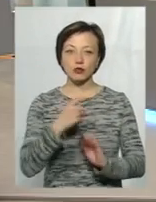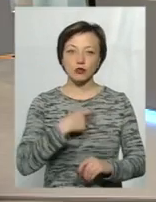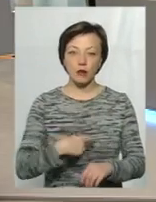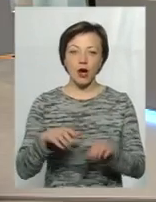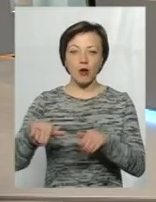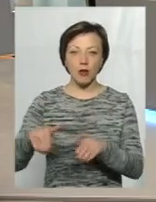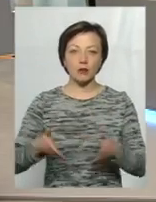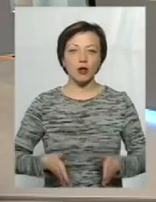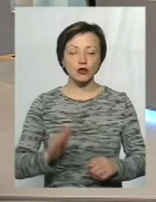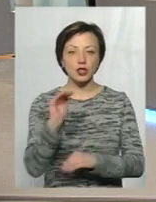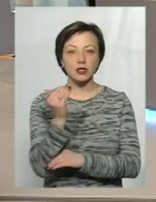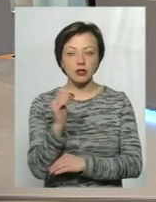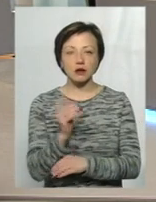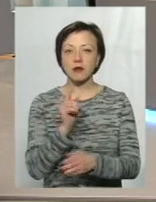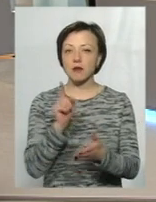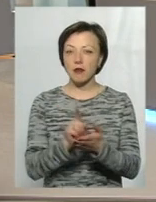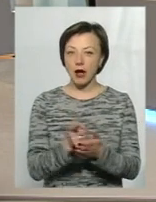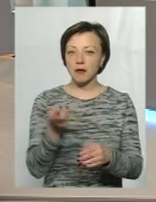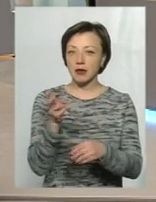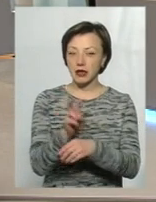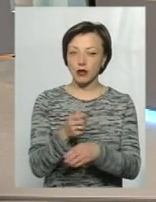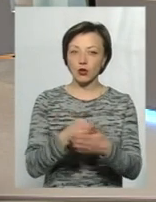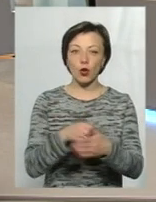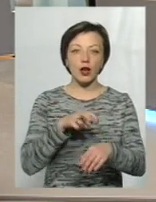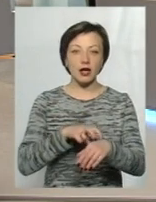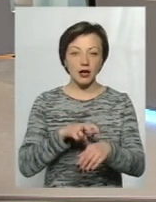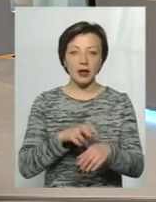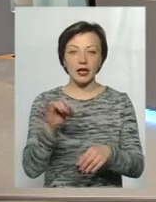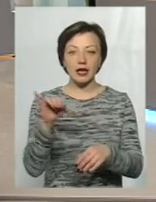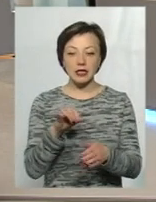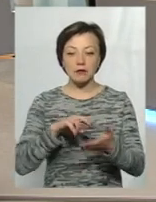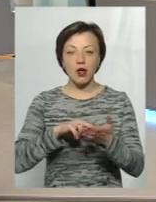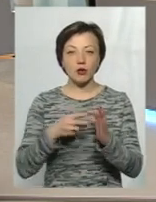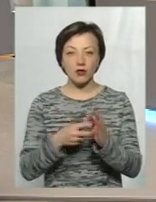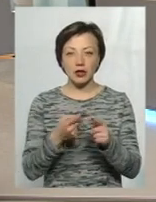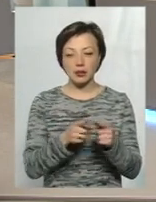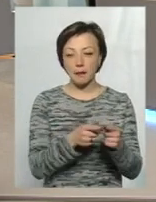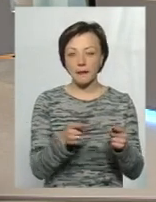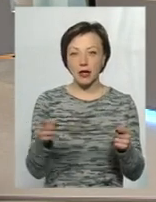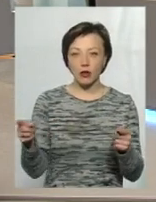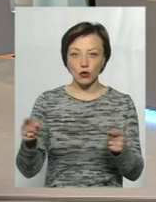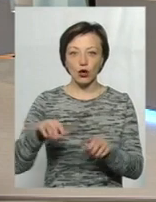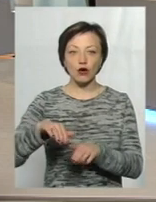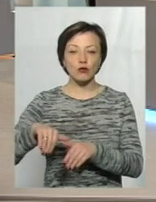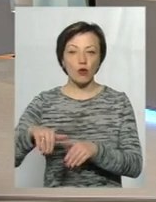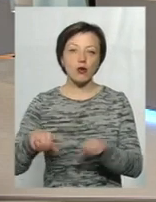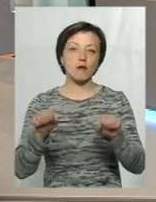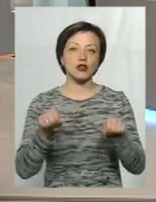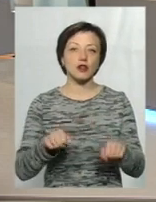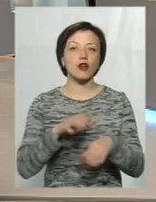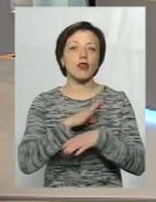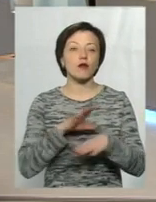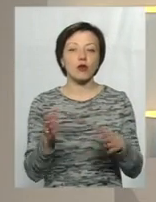вже народжувати дитину, що вона має також прийти до лікаря і от якось спланувати цей період, щоб потім, можливо, не